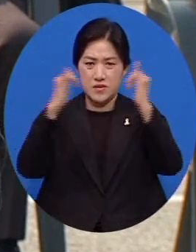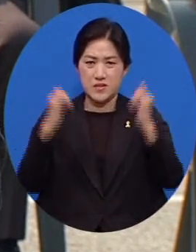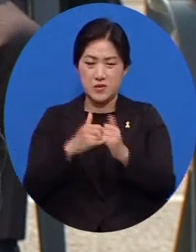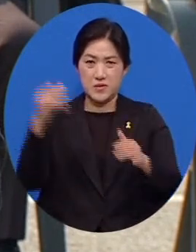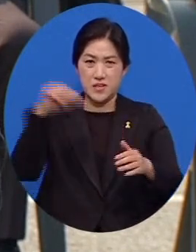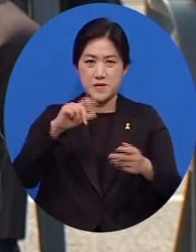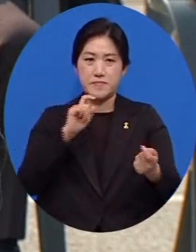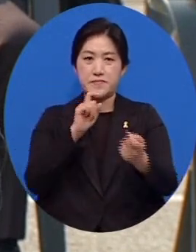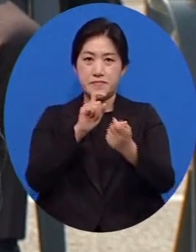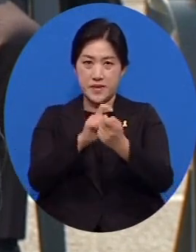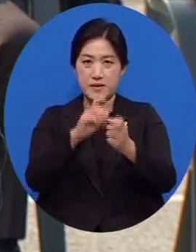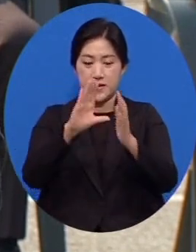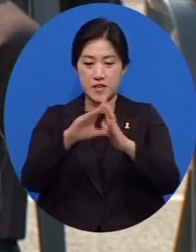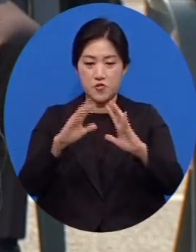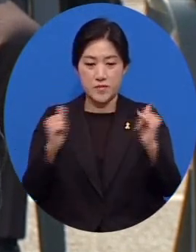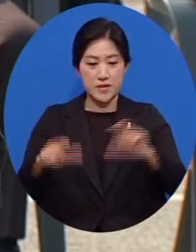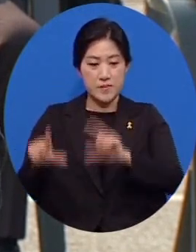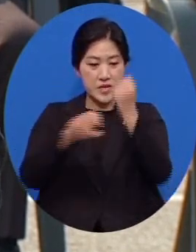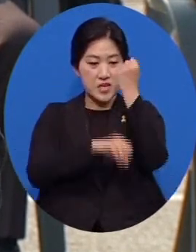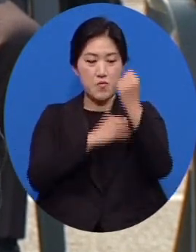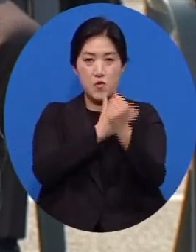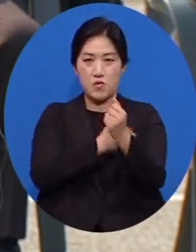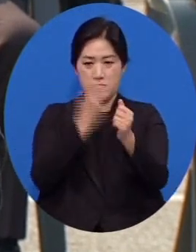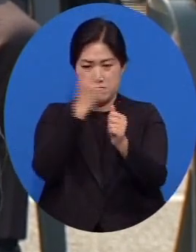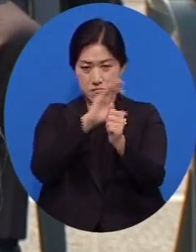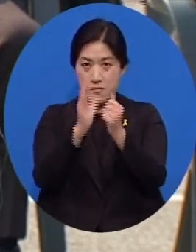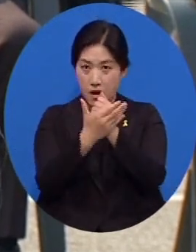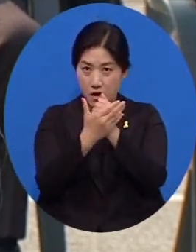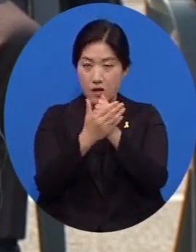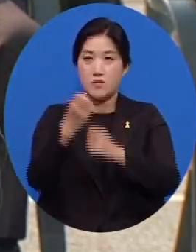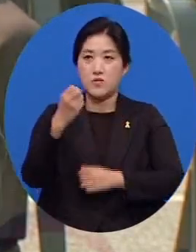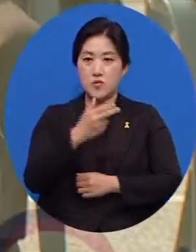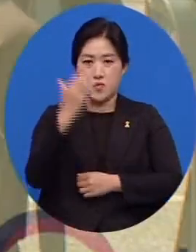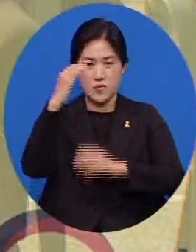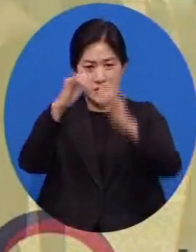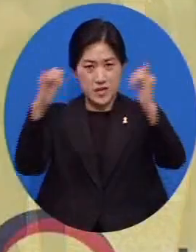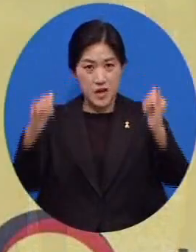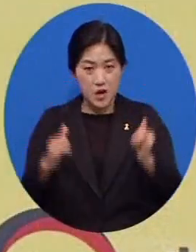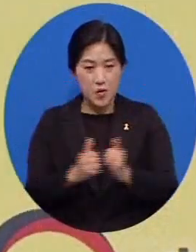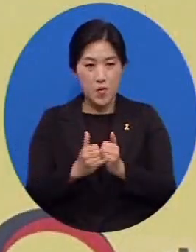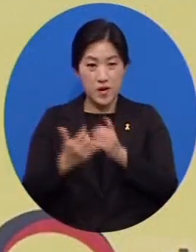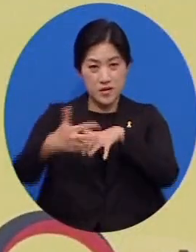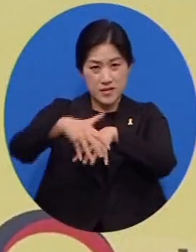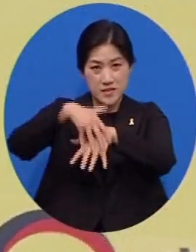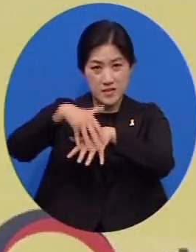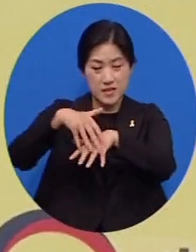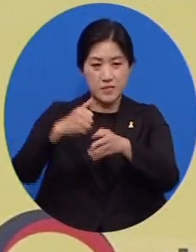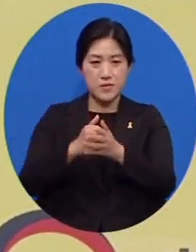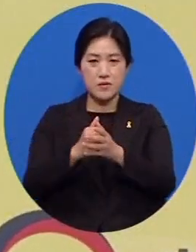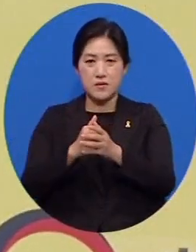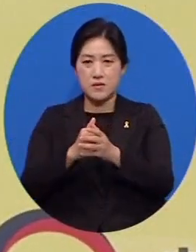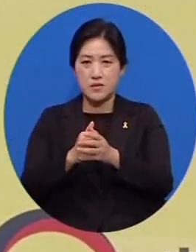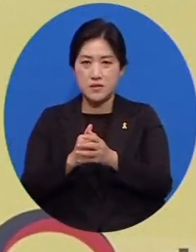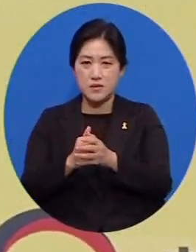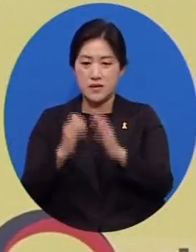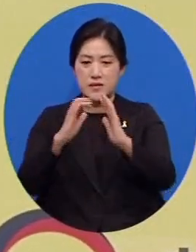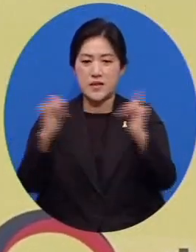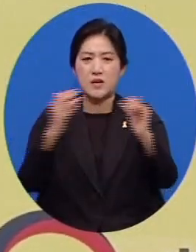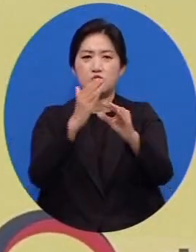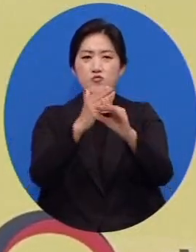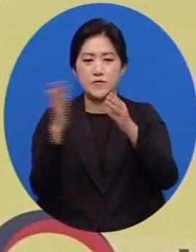삶의 기본권을 지키는 것을 넘어서서 우리 사회의 시스템을 사람 중심으로